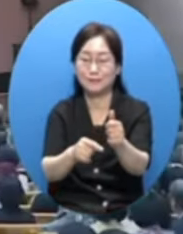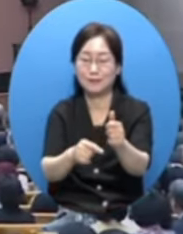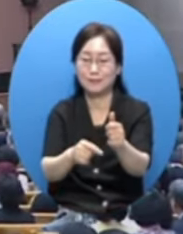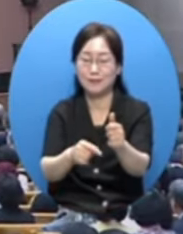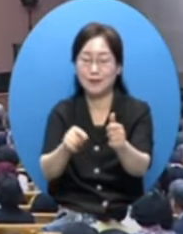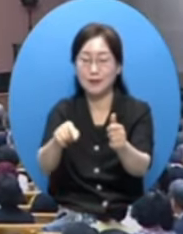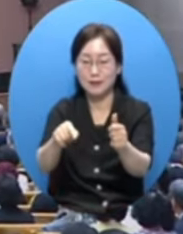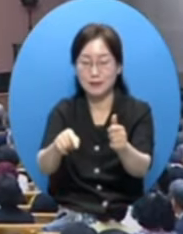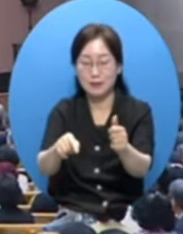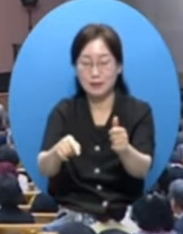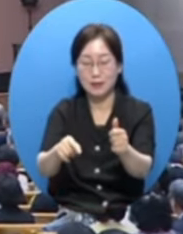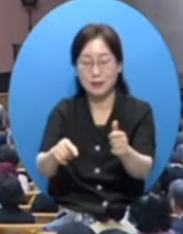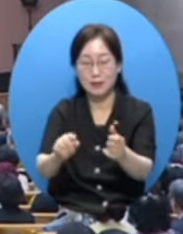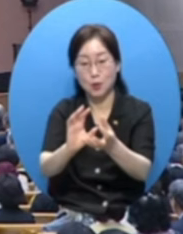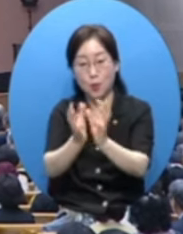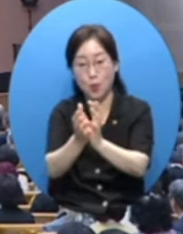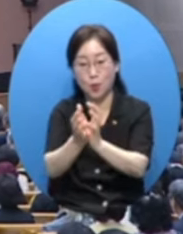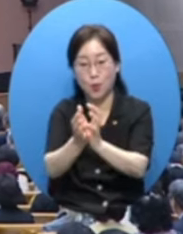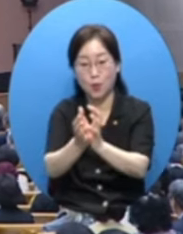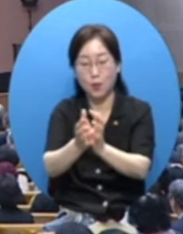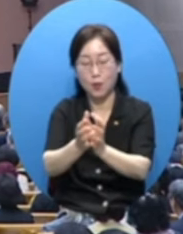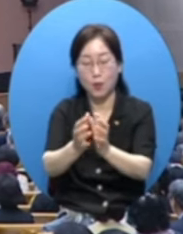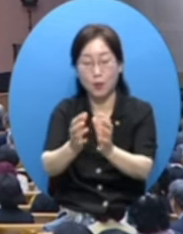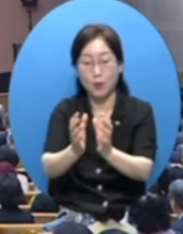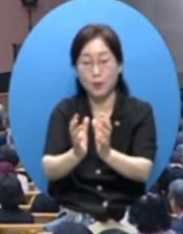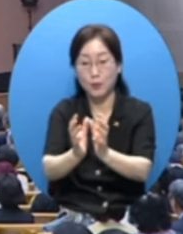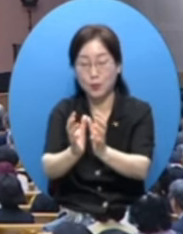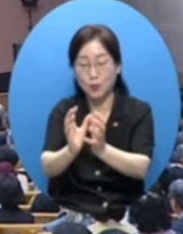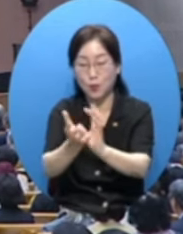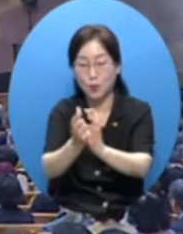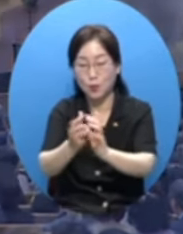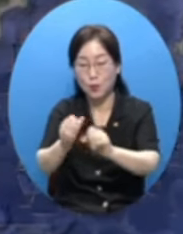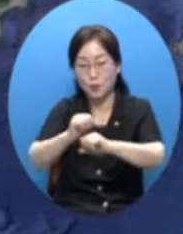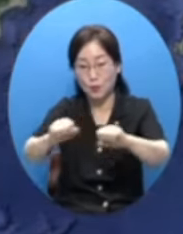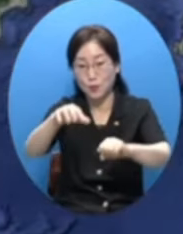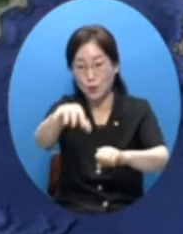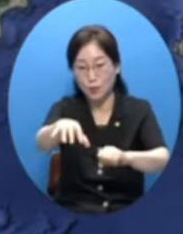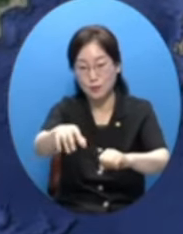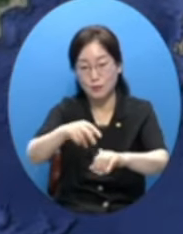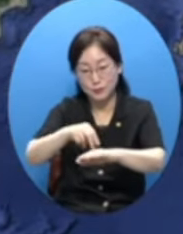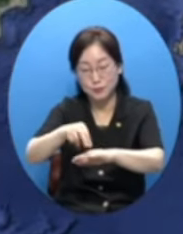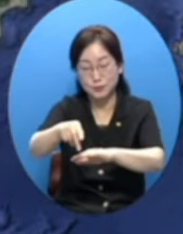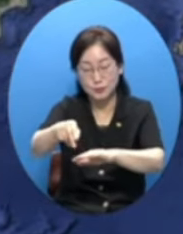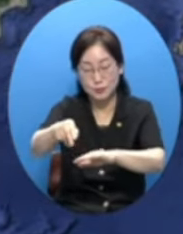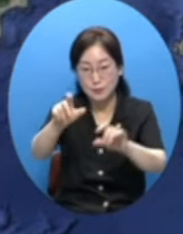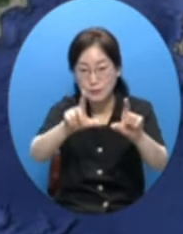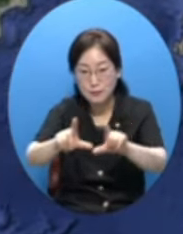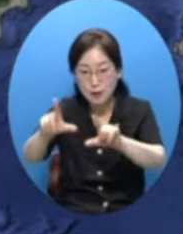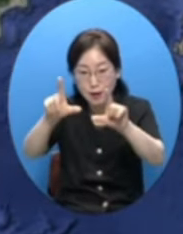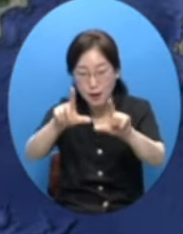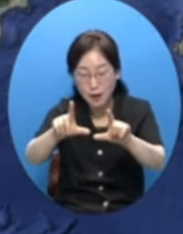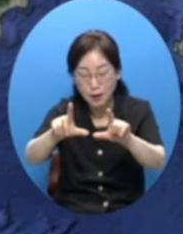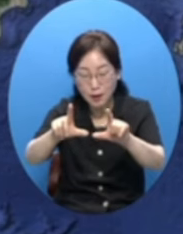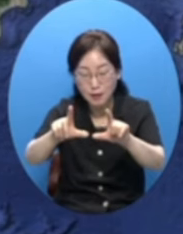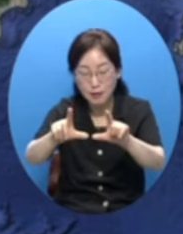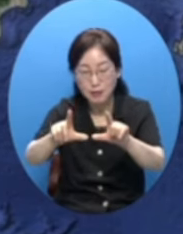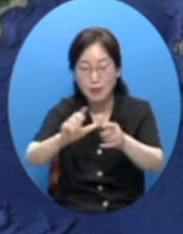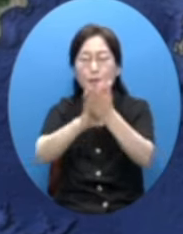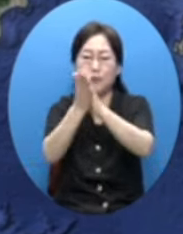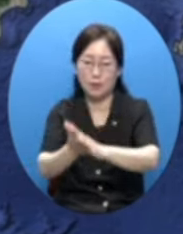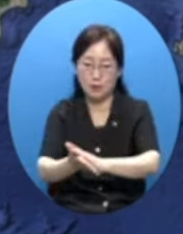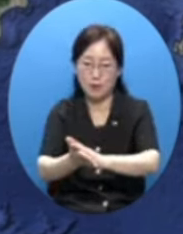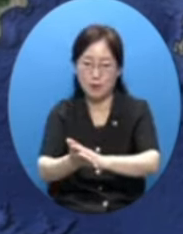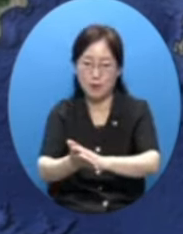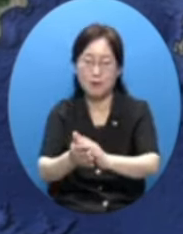밀라노의 한 정원에서 그 삶의 전환점이 되는 경험을 합니다. 그의 참회록에 보면 이런 기록이